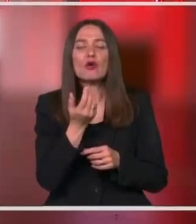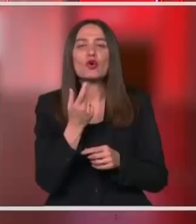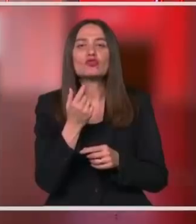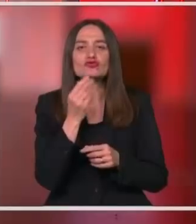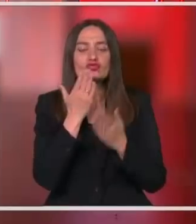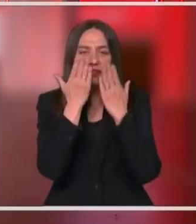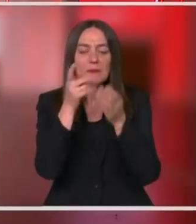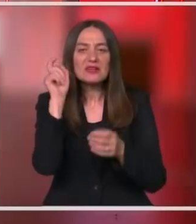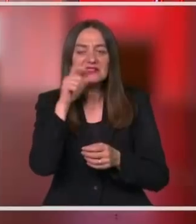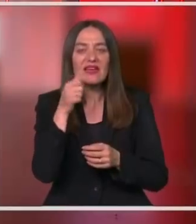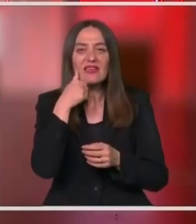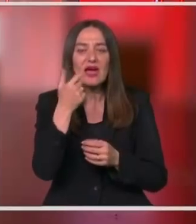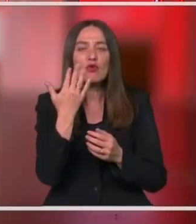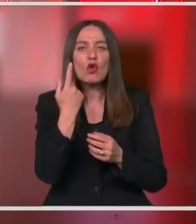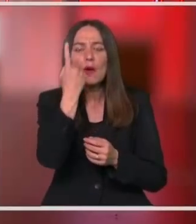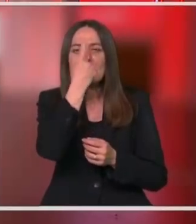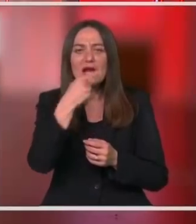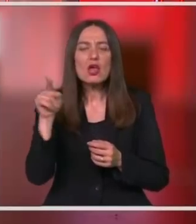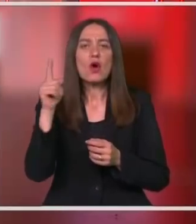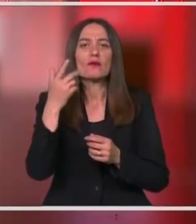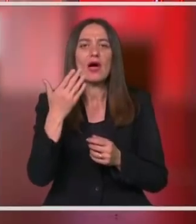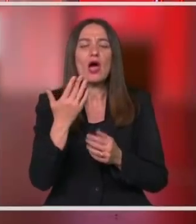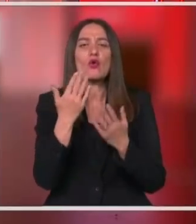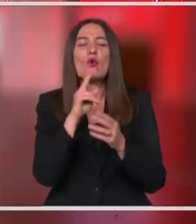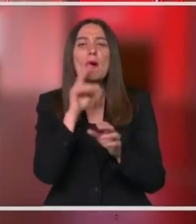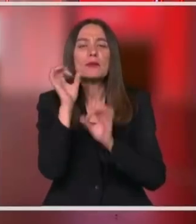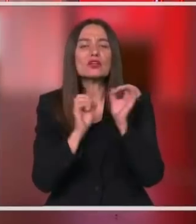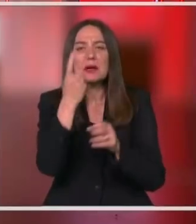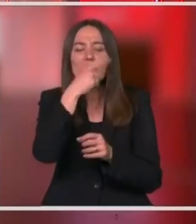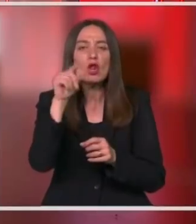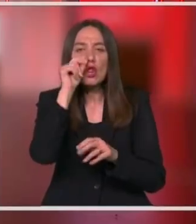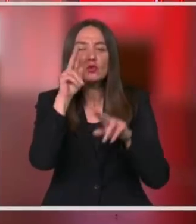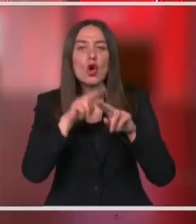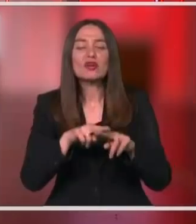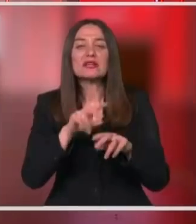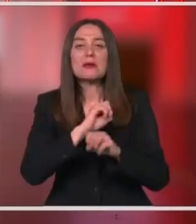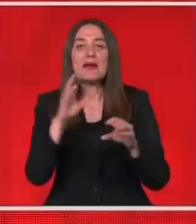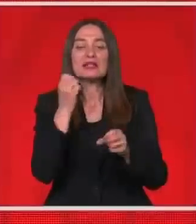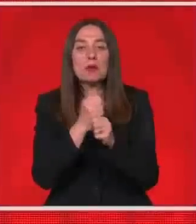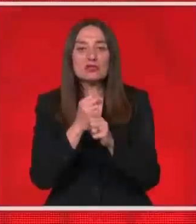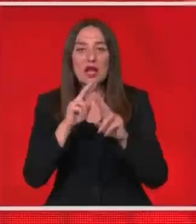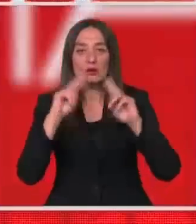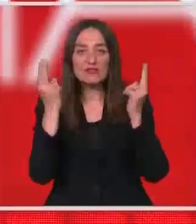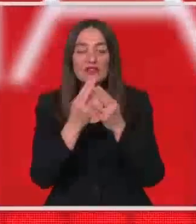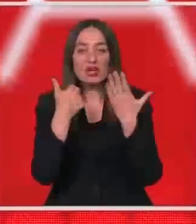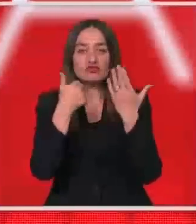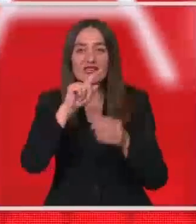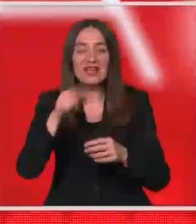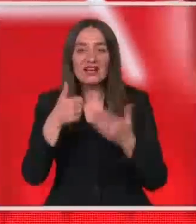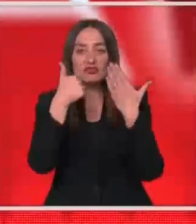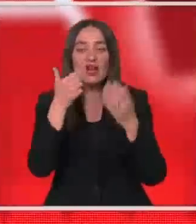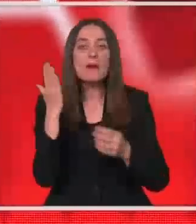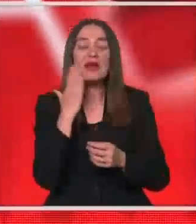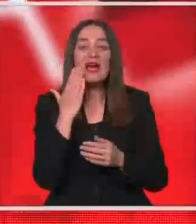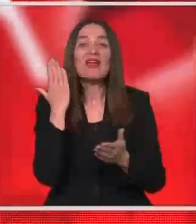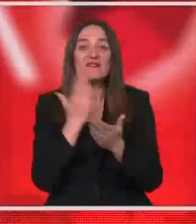miliona, prvo koje su procene da će milioni ljudi ostati bez posla u svetu. Imamo podatak da je 6,6 miliona